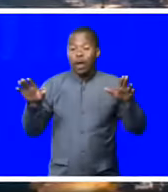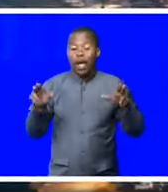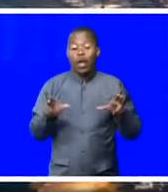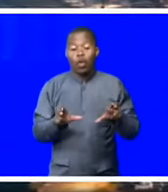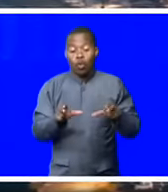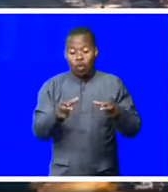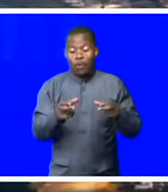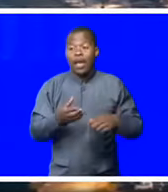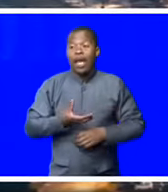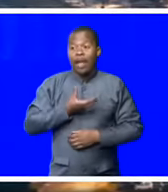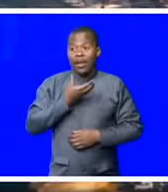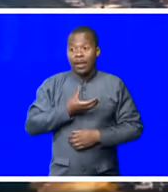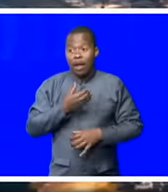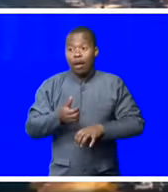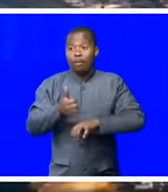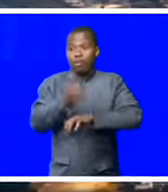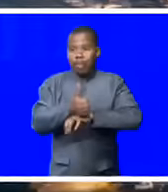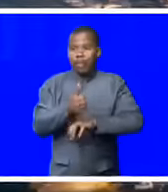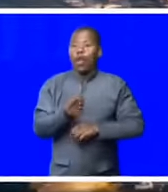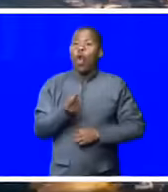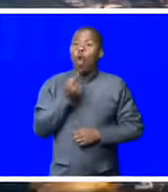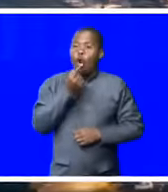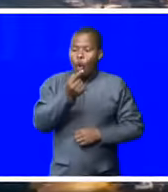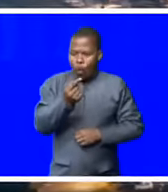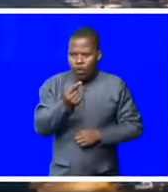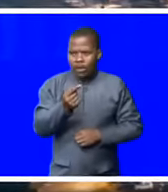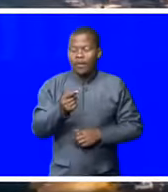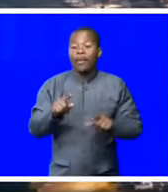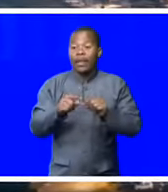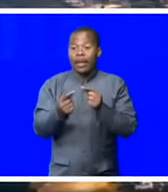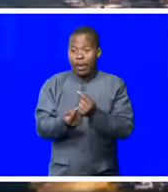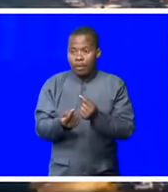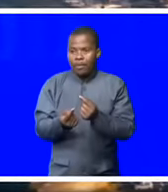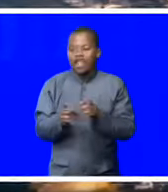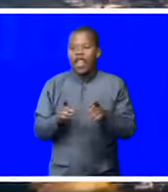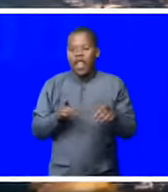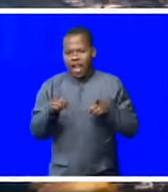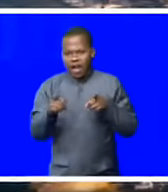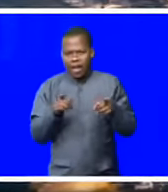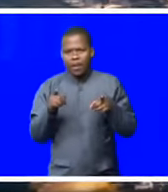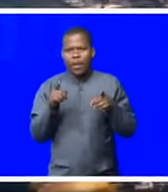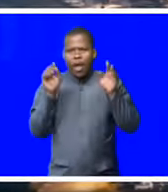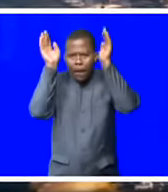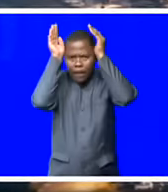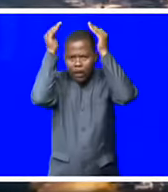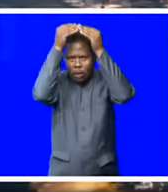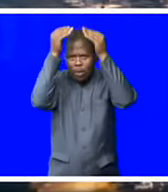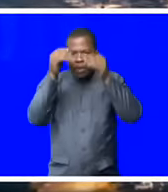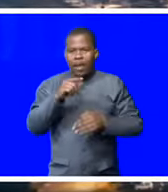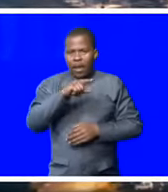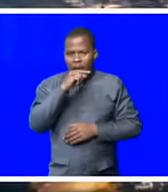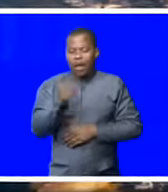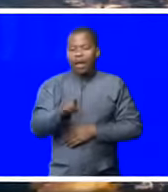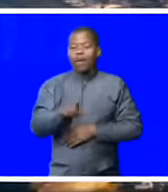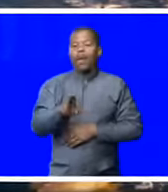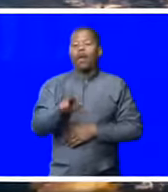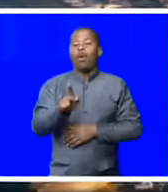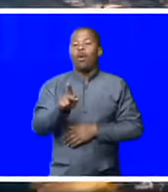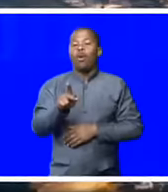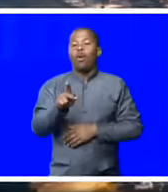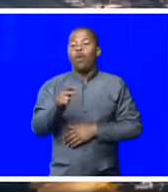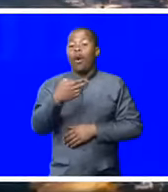umbhishobhi ibhekile ikhelo solunguye mengameli waleli cembu. Ngakulokunye Ngwenya uthi kuhamba kwebadlali kuleli cembu kusimo lesendekako emdlalweni